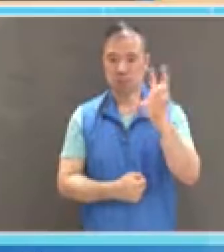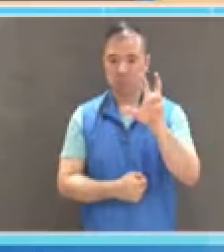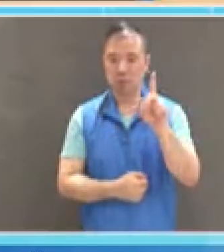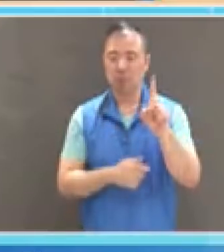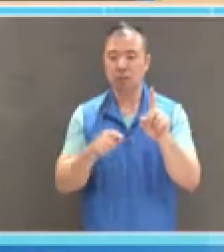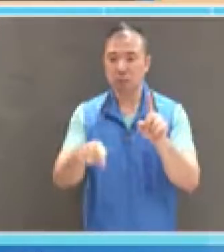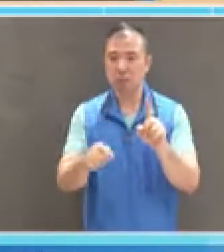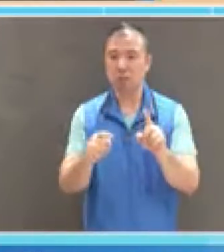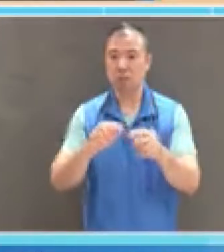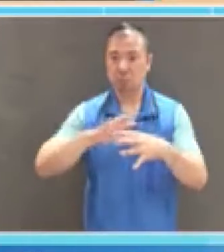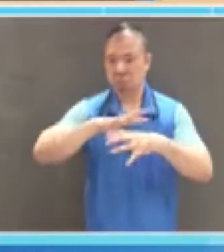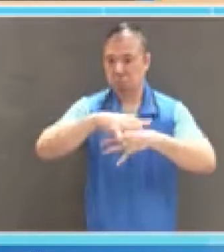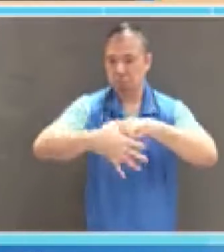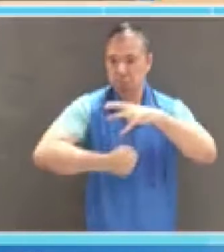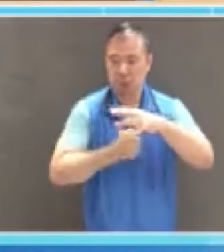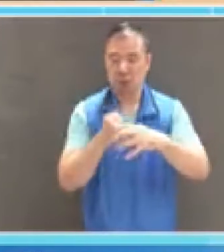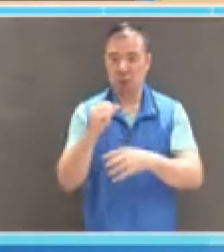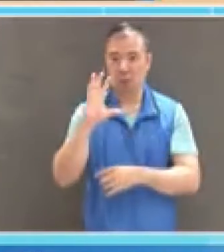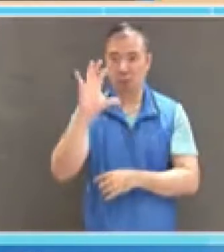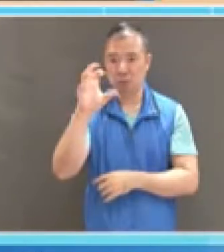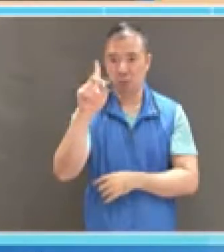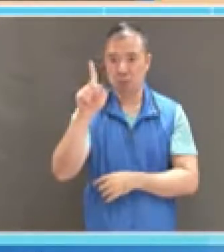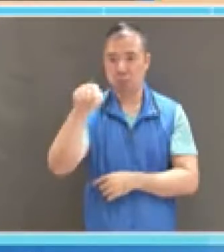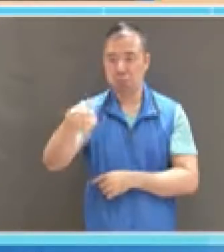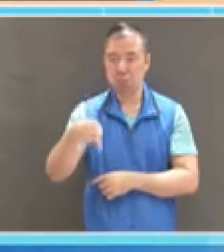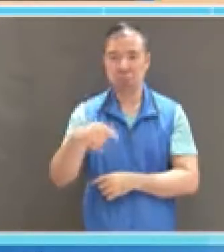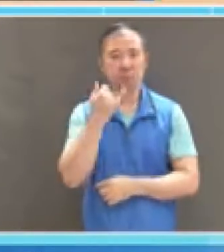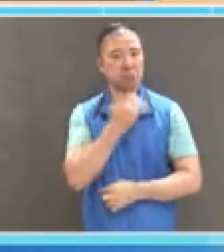家的病毒都随时传入咱台湾，